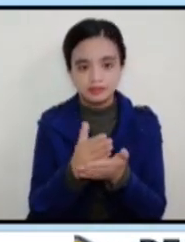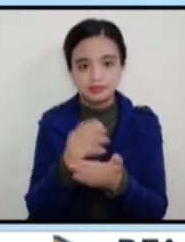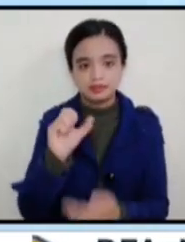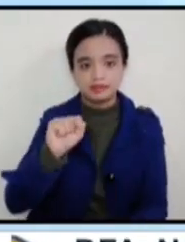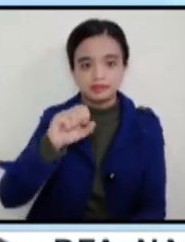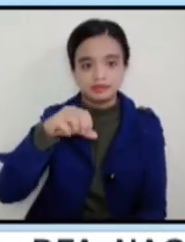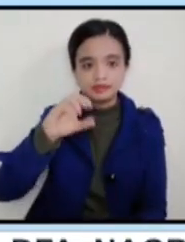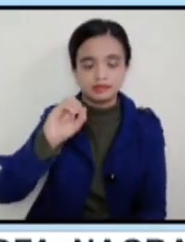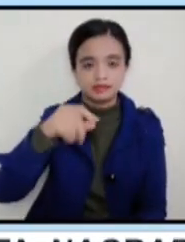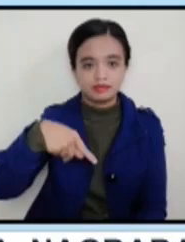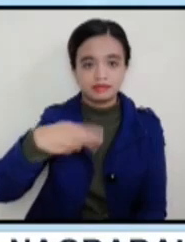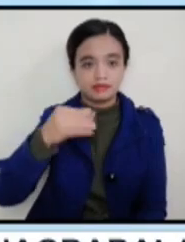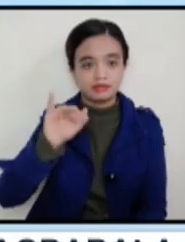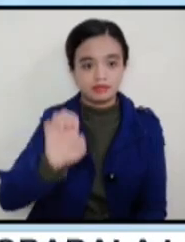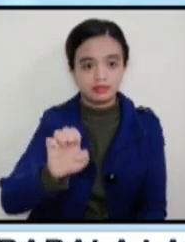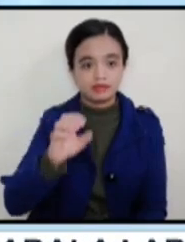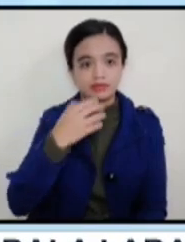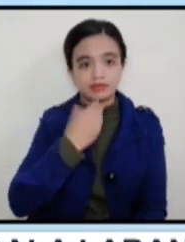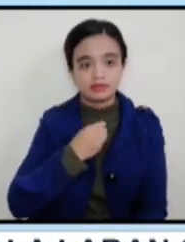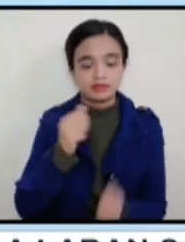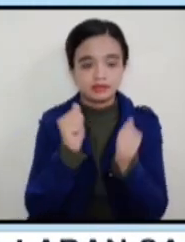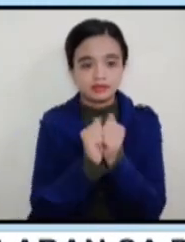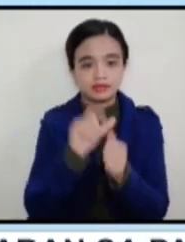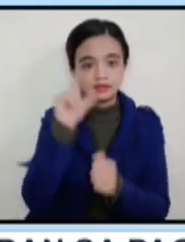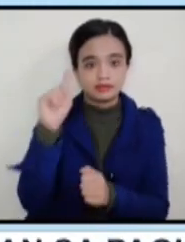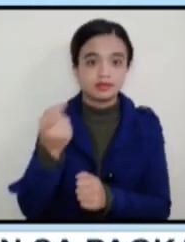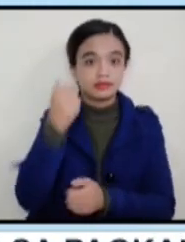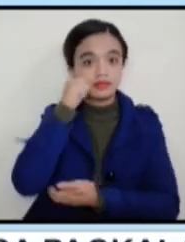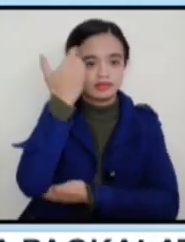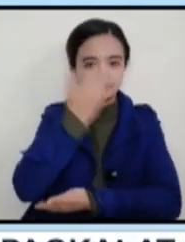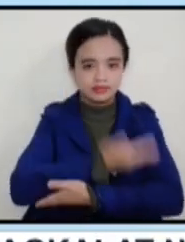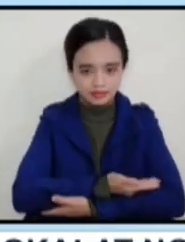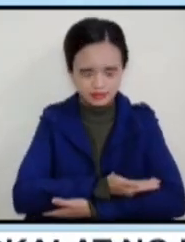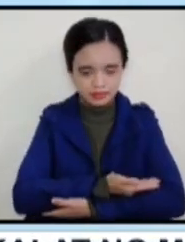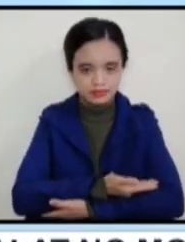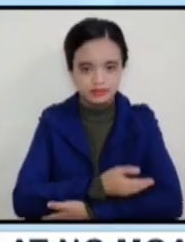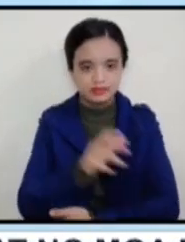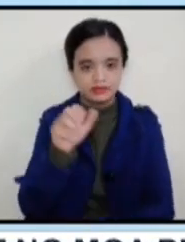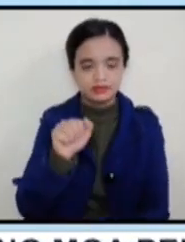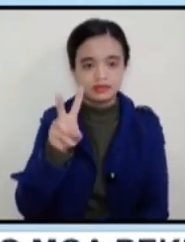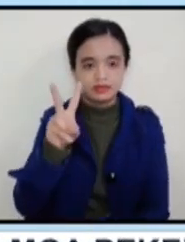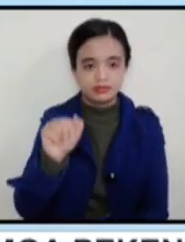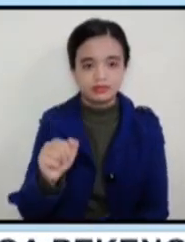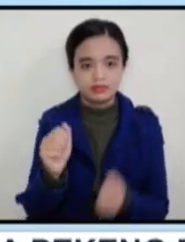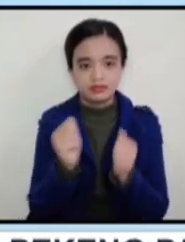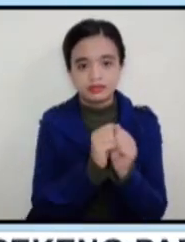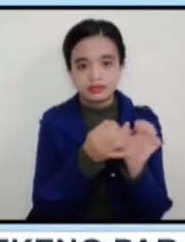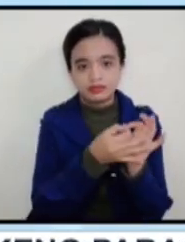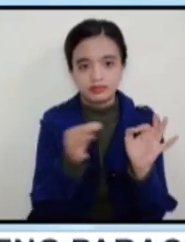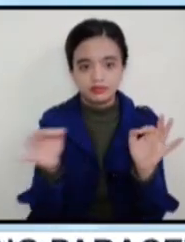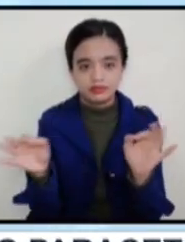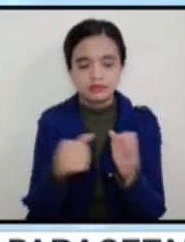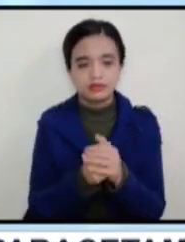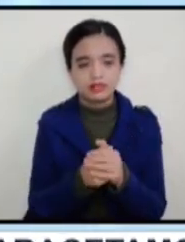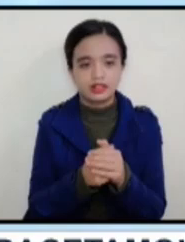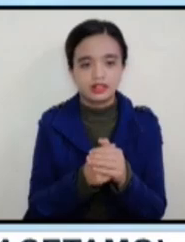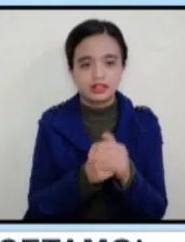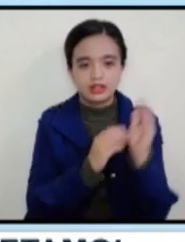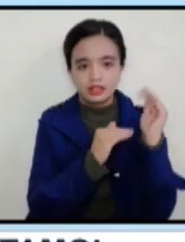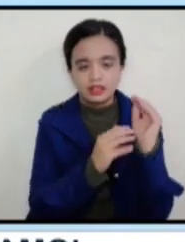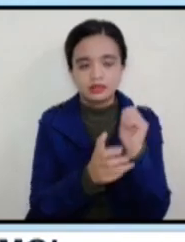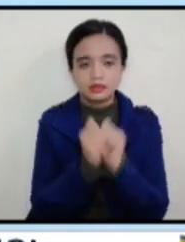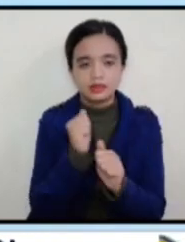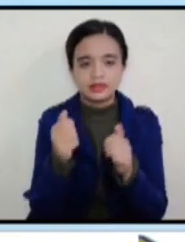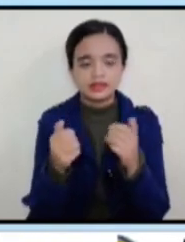nila ng kanilang panganin na anak ni si Aviana Celeste o Ava na may caption na "The sweetest and the most